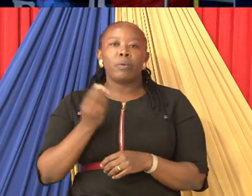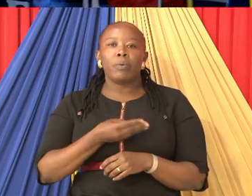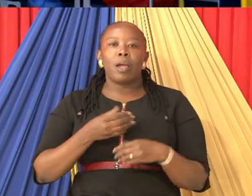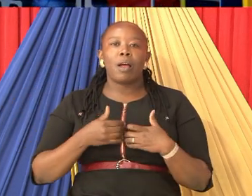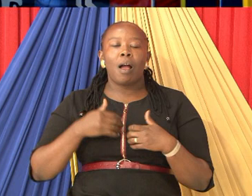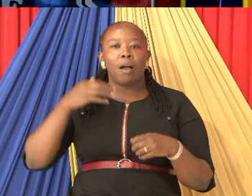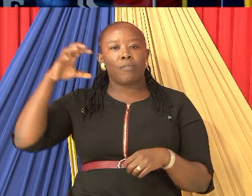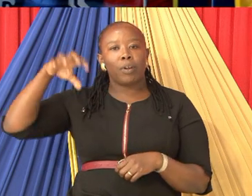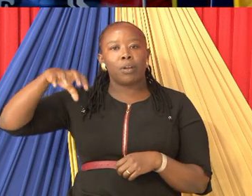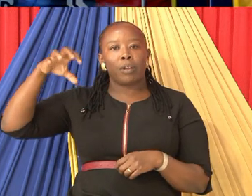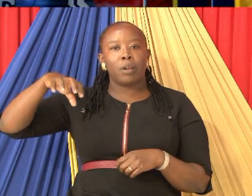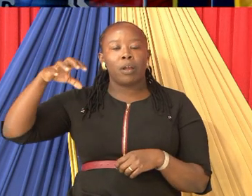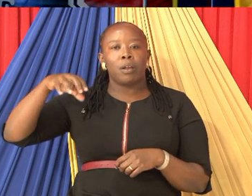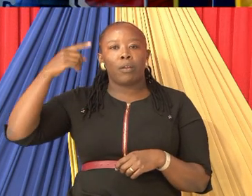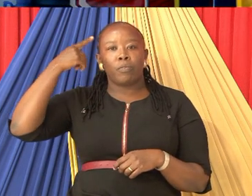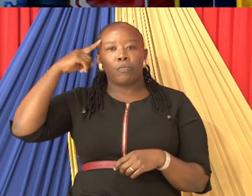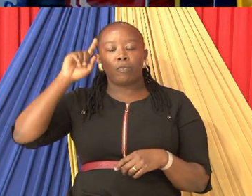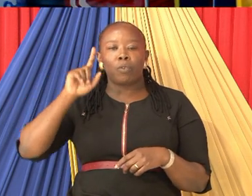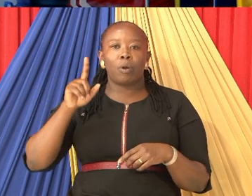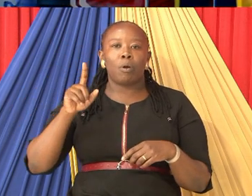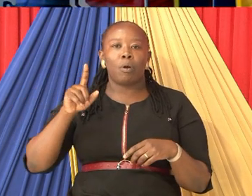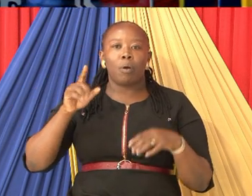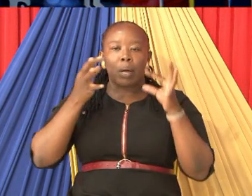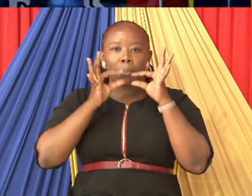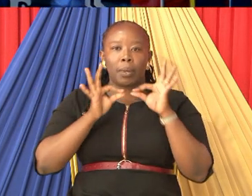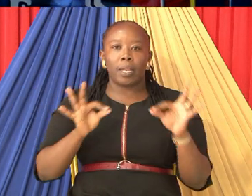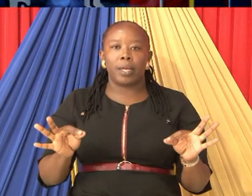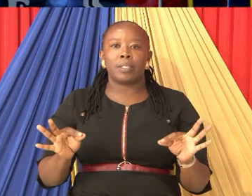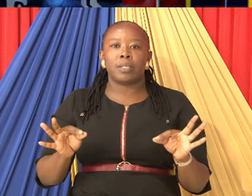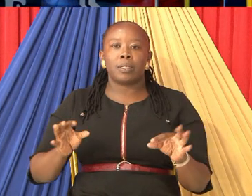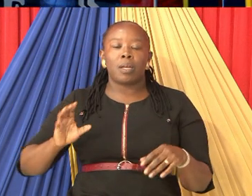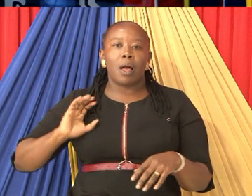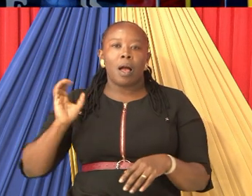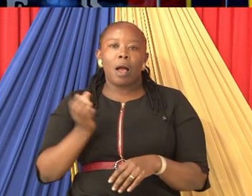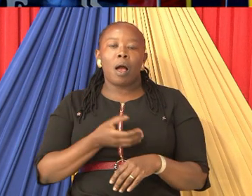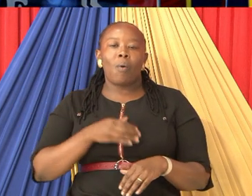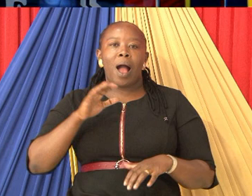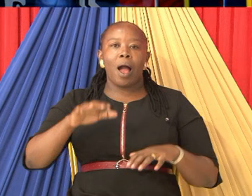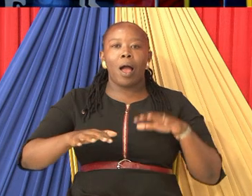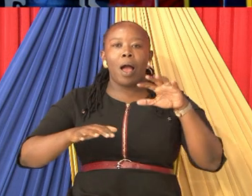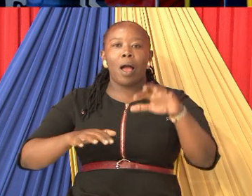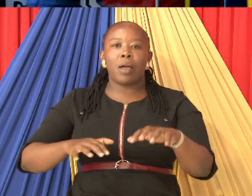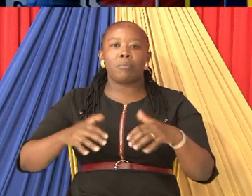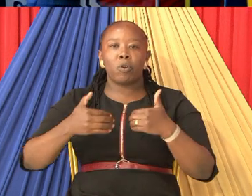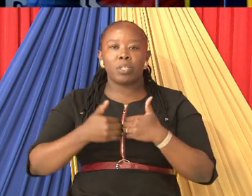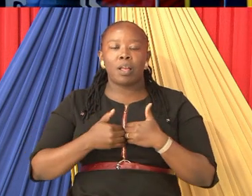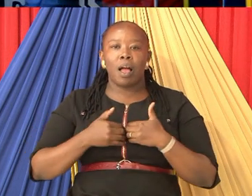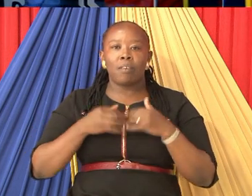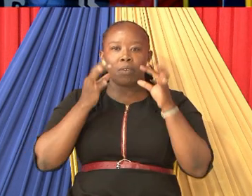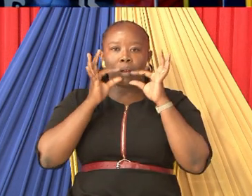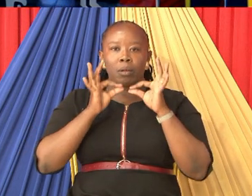baraka ili mifugo yetu ikipata chakula tushibe. Ili shamba zetu tukipanda